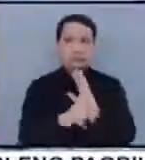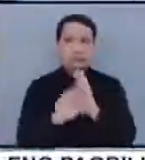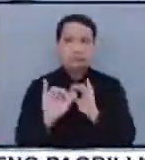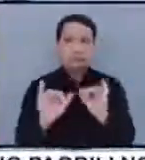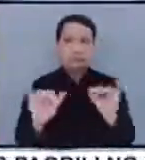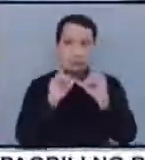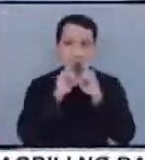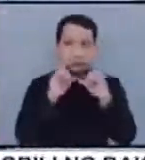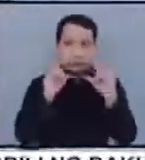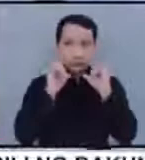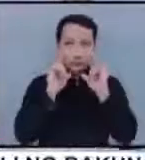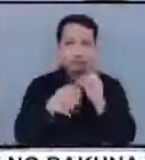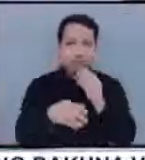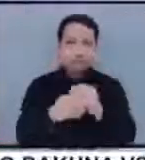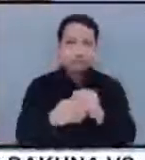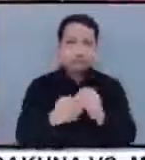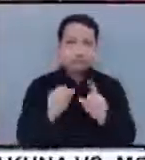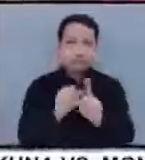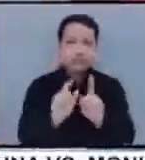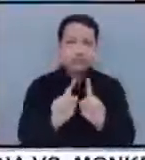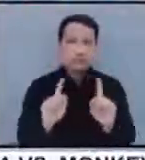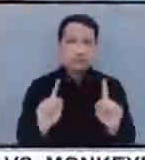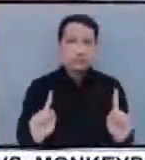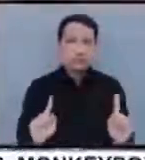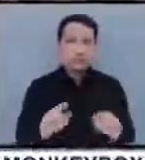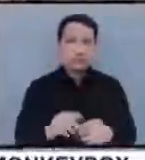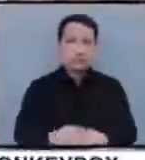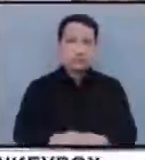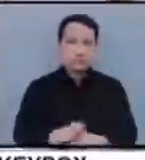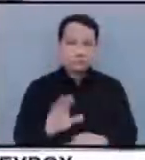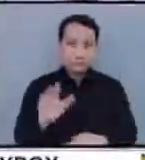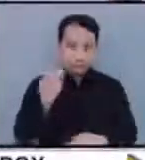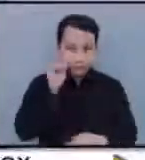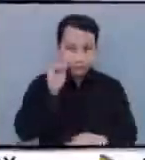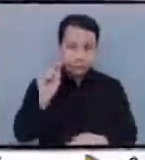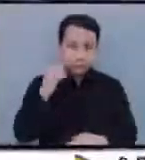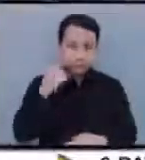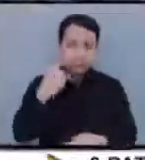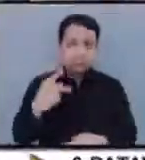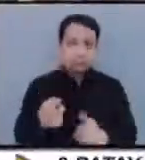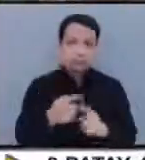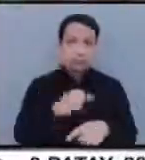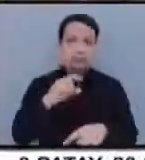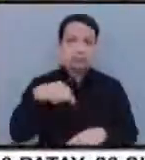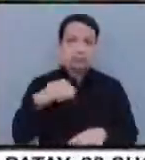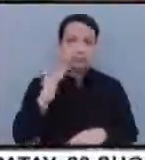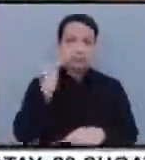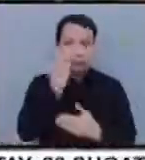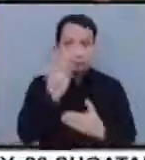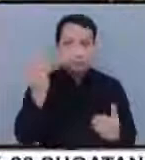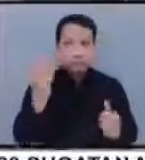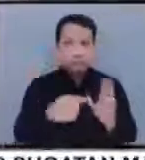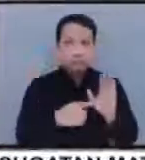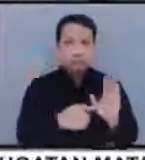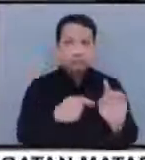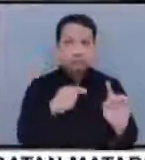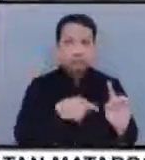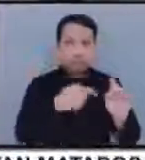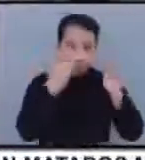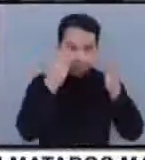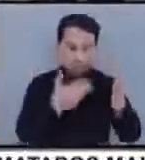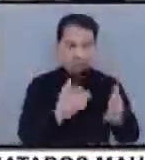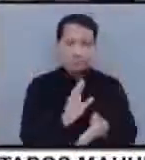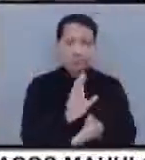face mask at social distancing. Si Amy Padilla nga na taga Quezon City, anya sinasadya talaga niya na pumunta dito